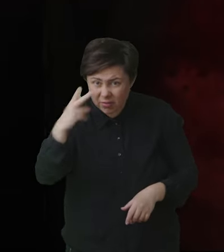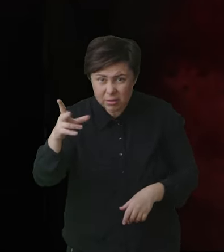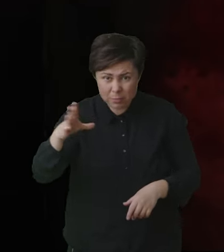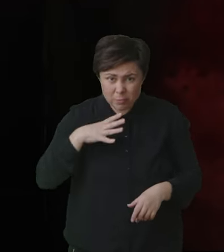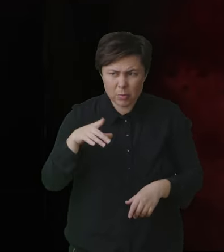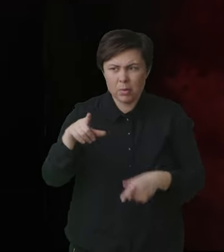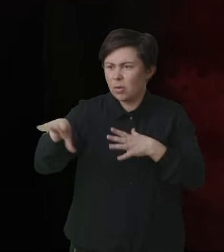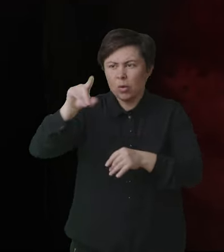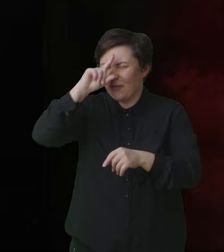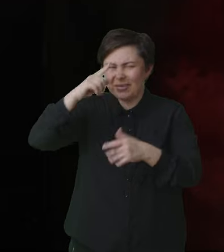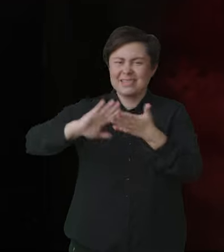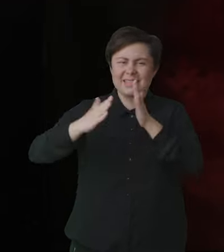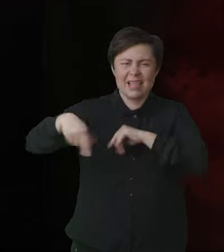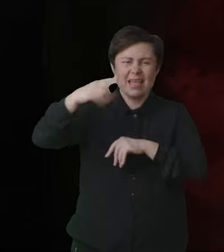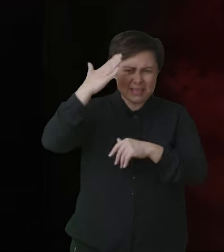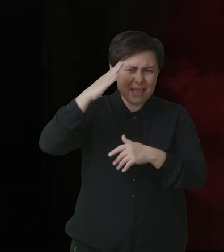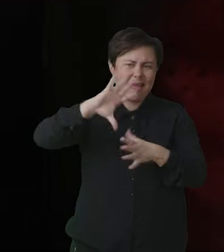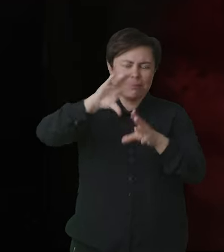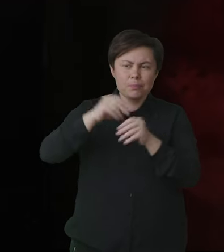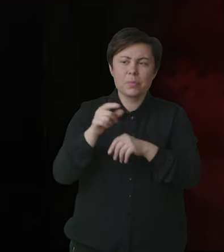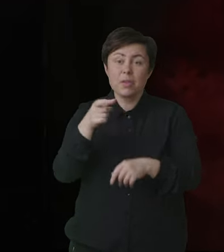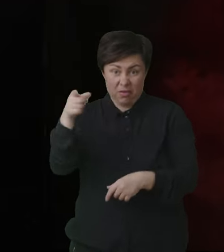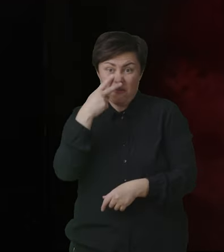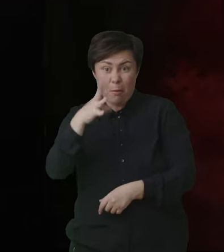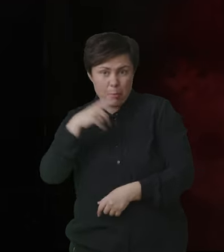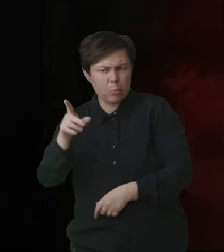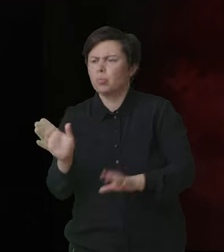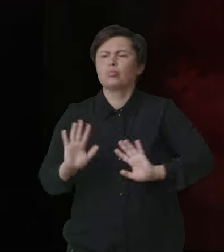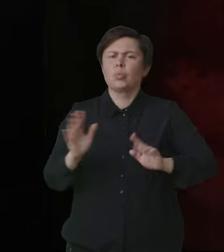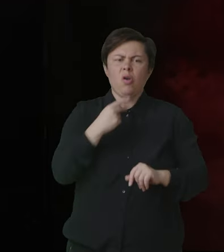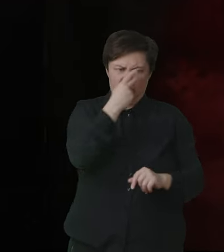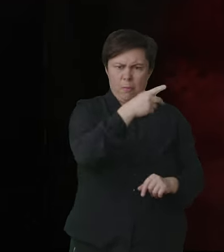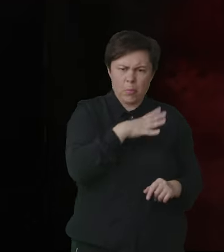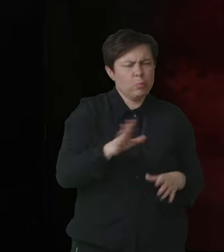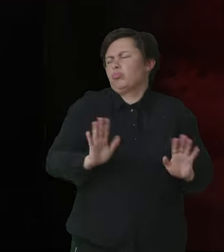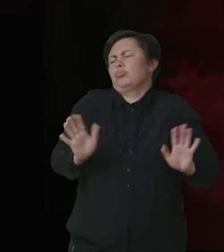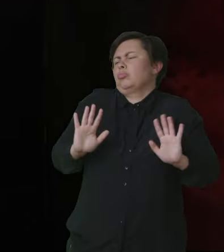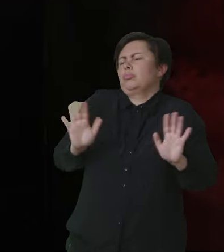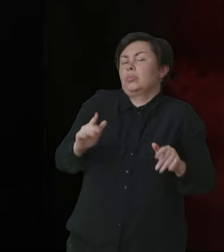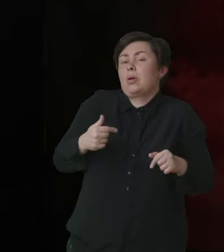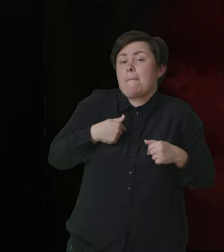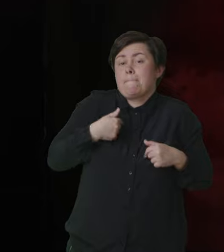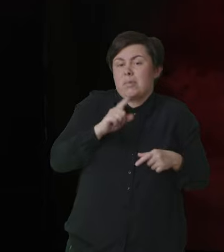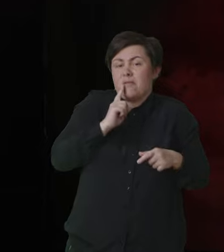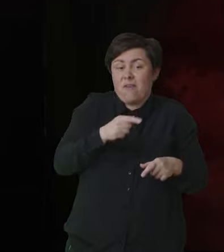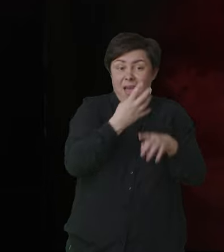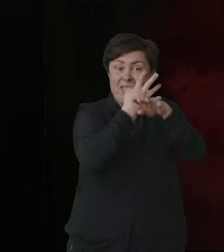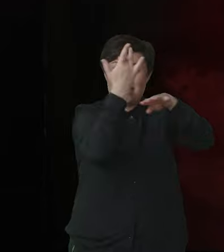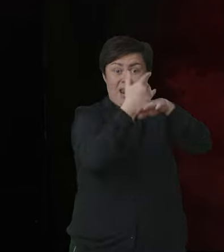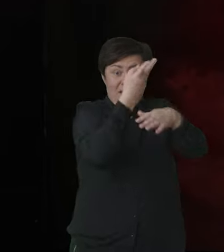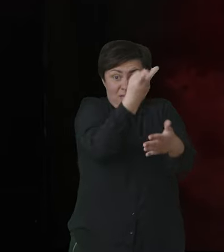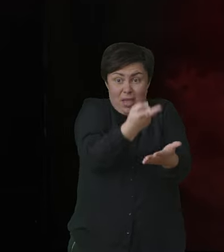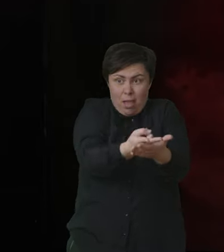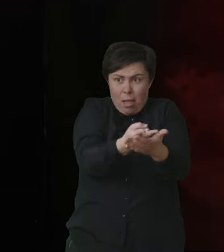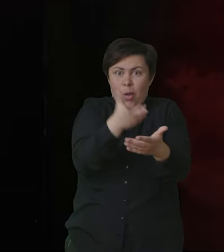to wszyscy my się tu znali, nie? No i tego, pyta się, tego widziałeś? Nie, tego widziałeś? Nie. I żeśmy sobie w tej trawie leżeli.